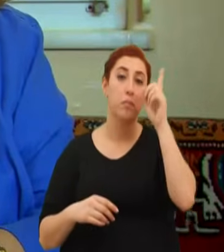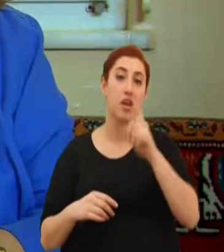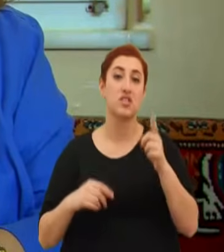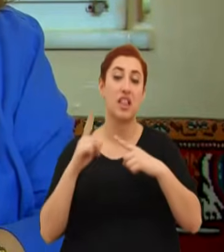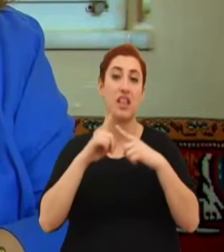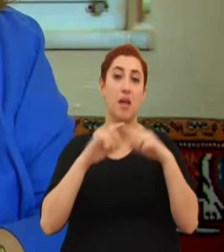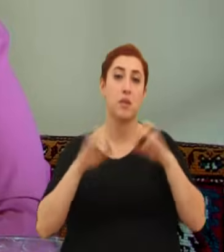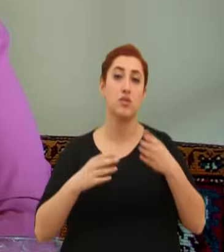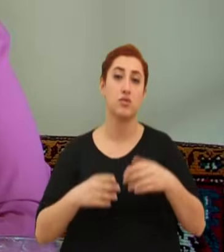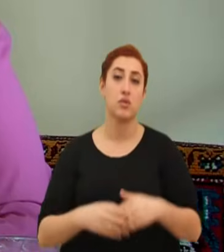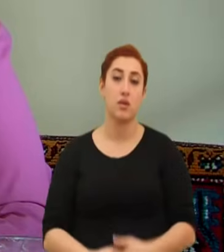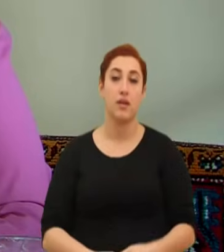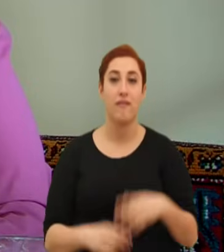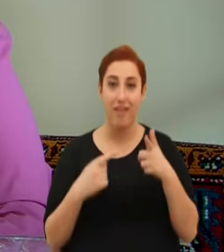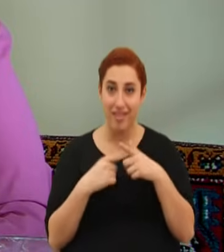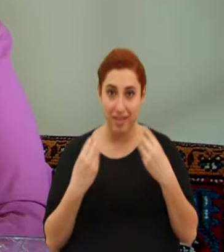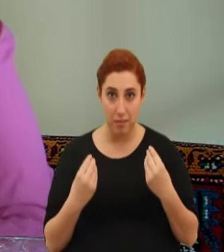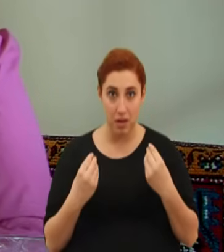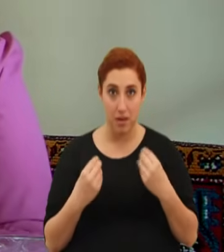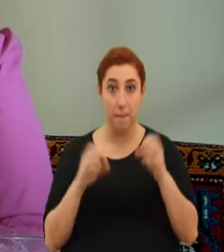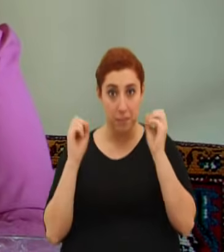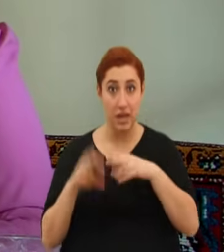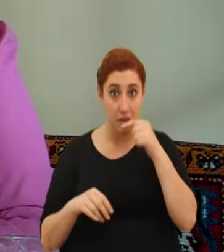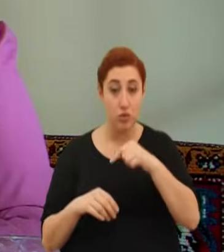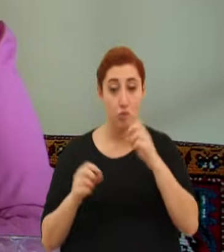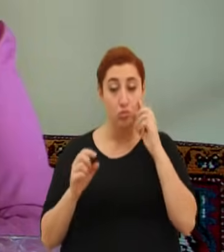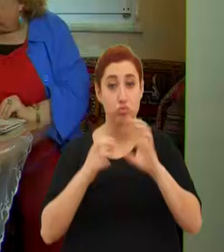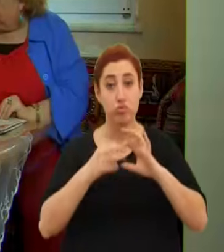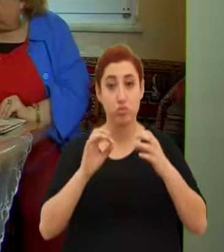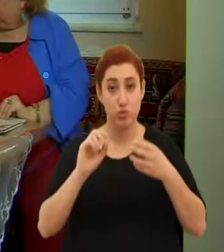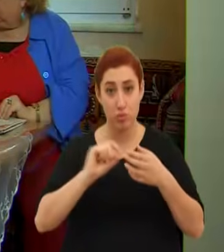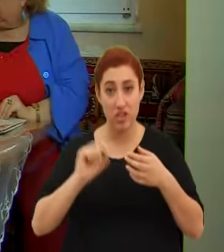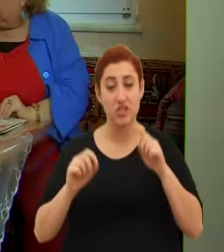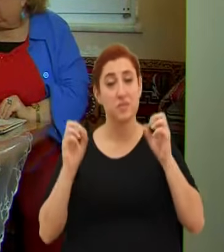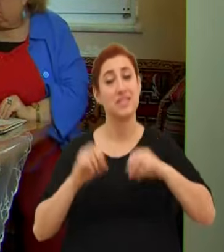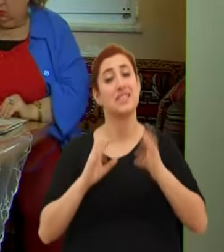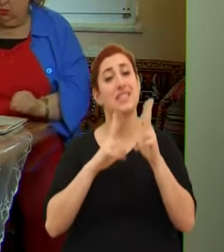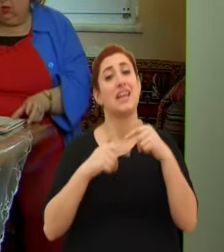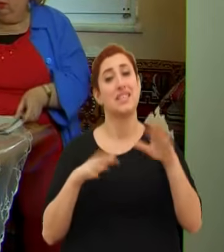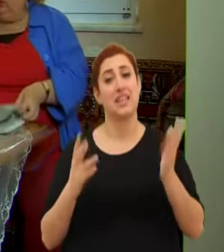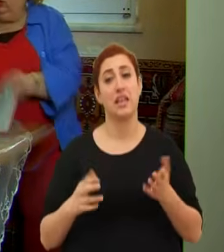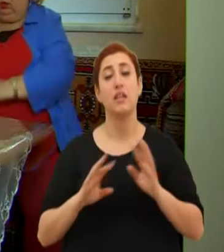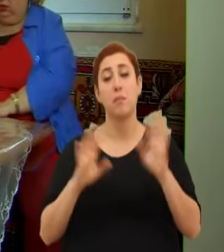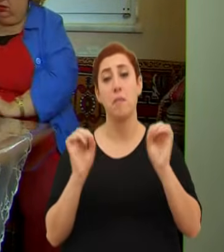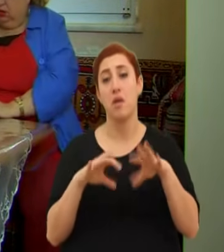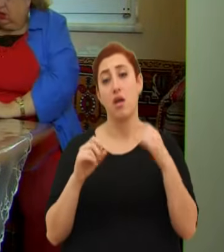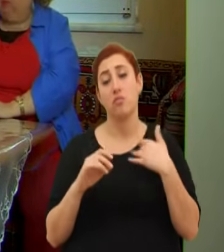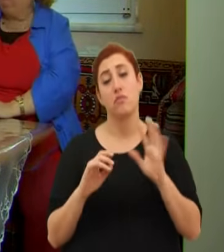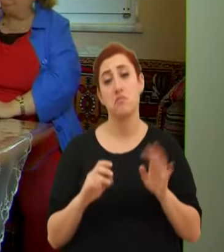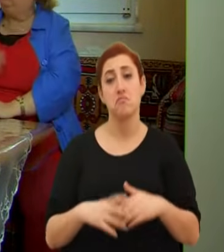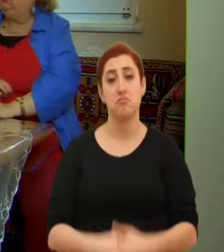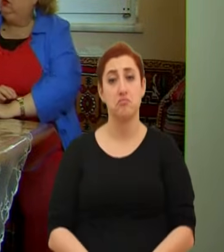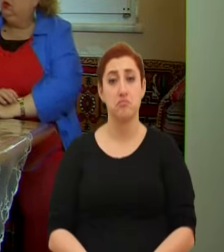harfinden tarifinden başlıyor kanka. Fatma. Bırakır mısın şu bulmacayı artık? Şimdi sırası değil. Al, bırakıyorum.